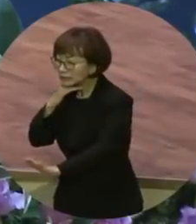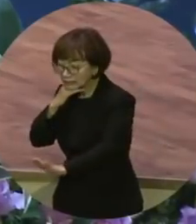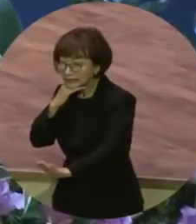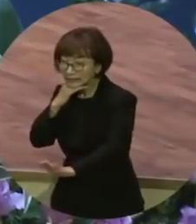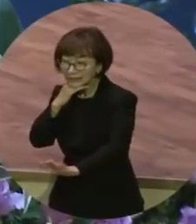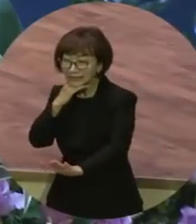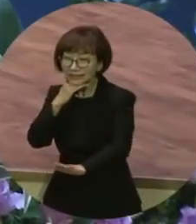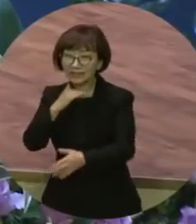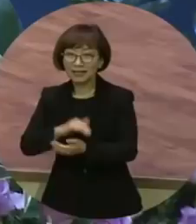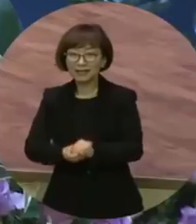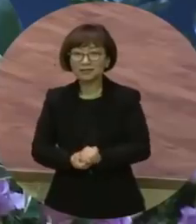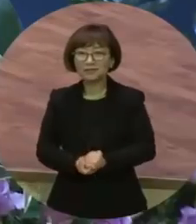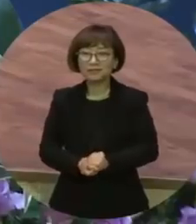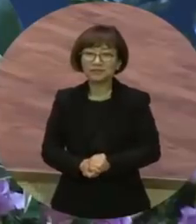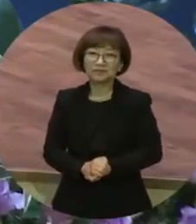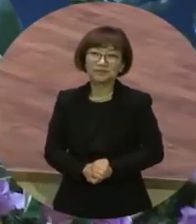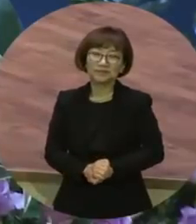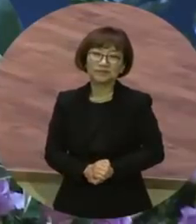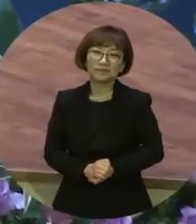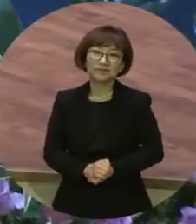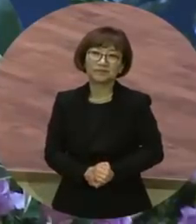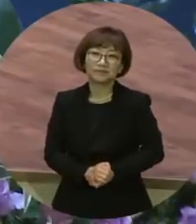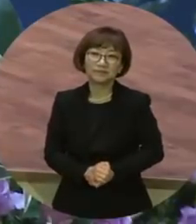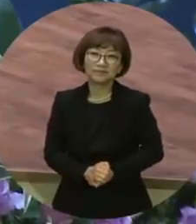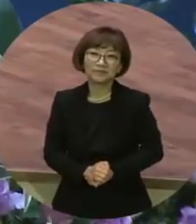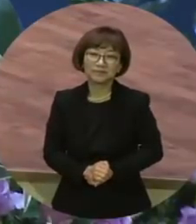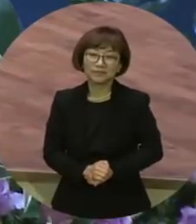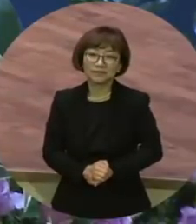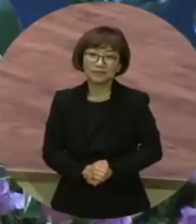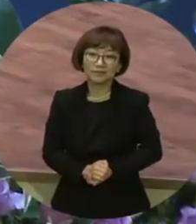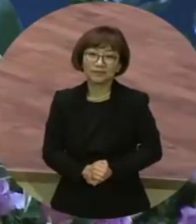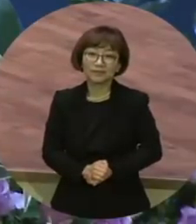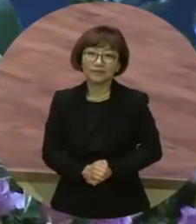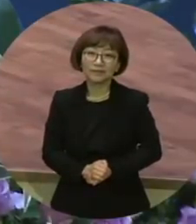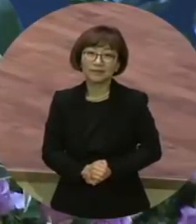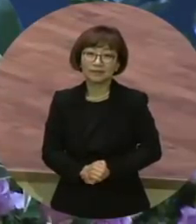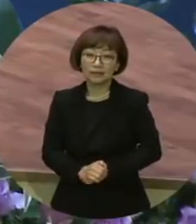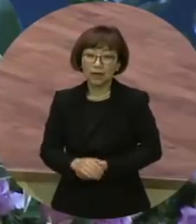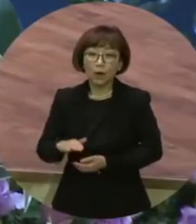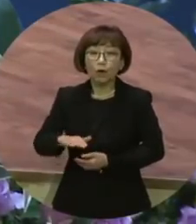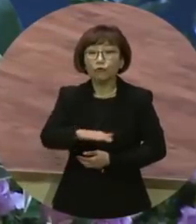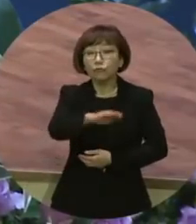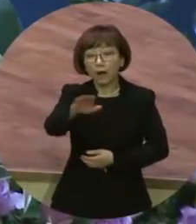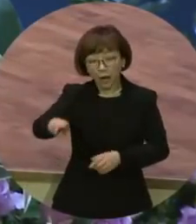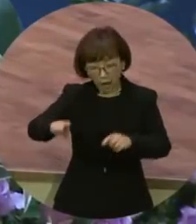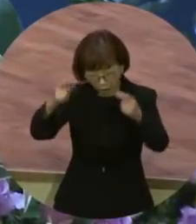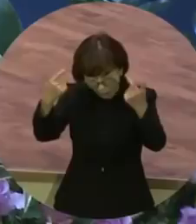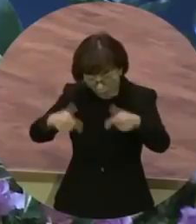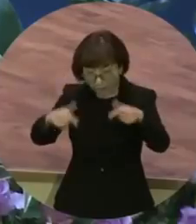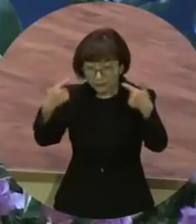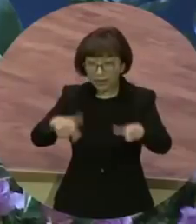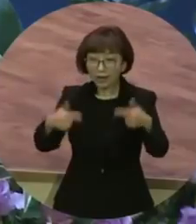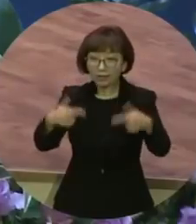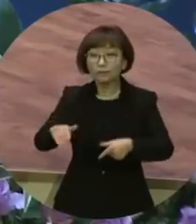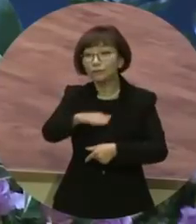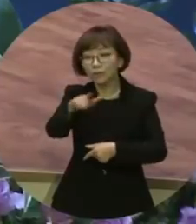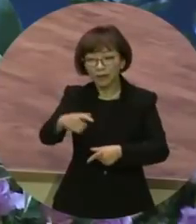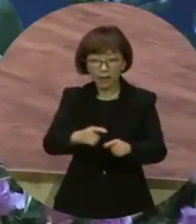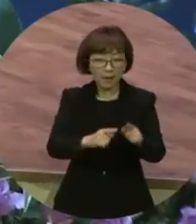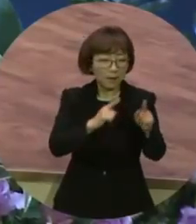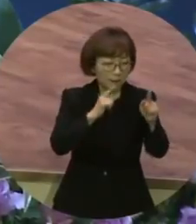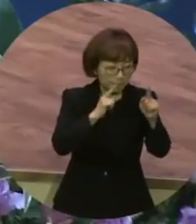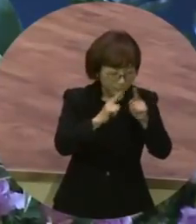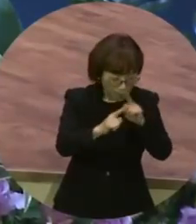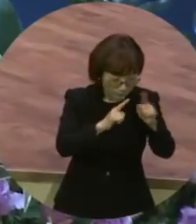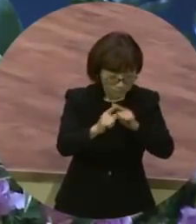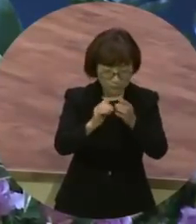뭐에 집중했죠? 우리가 지금까지 뭐에 집중했습니까? 특별한 일 하지 않았잖아요. 오직 말씀, 오직 기도, 오직 전도. 말 그대로